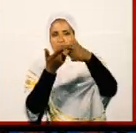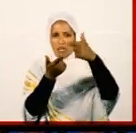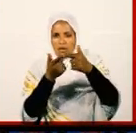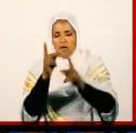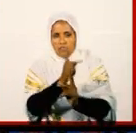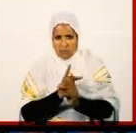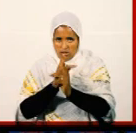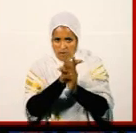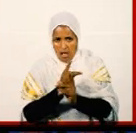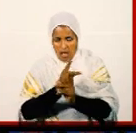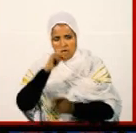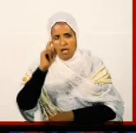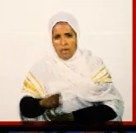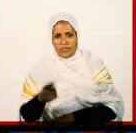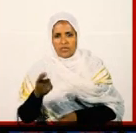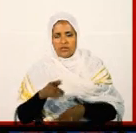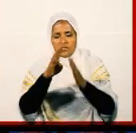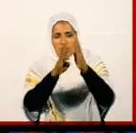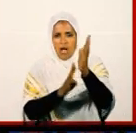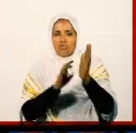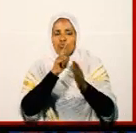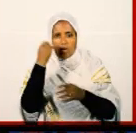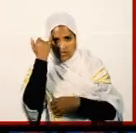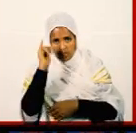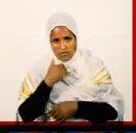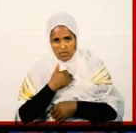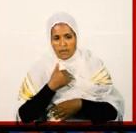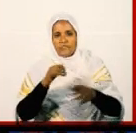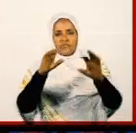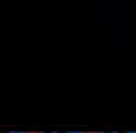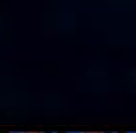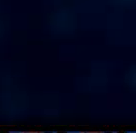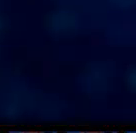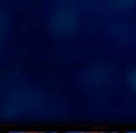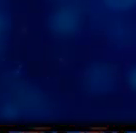አንድ ሁለተኛ ሊጠበቅ ሊደረግ የሚገባው ስርዓት ነው ብዬ አስባለሁ።